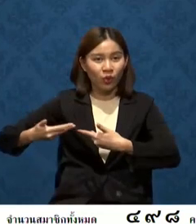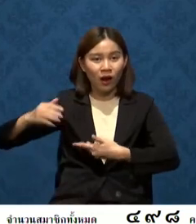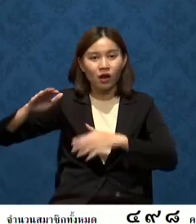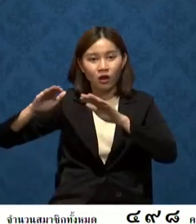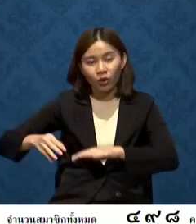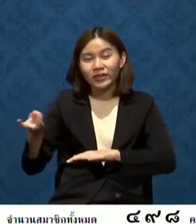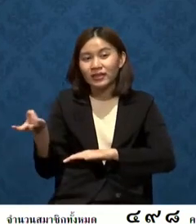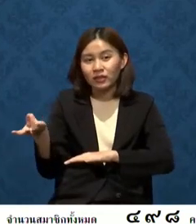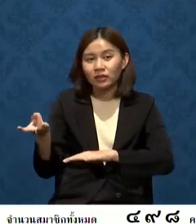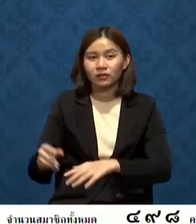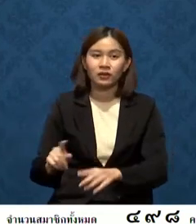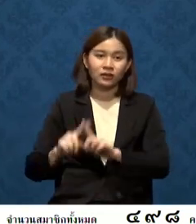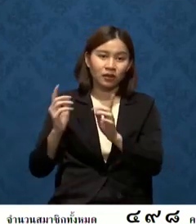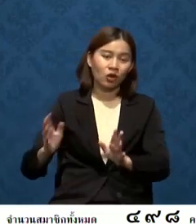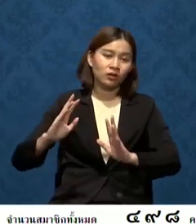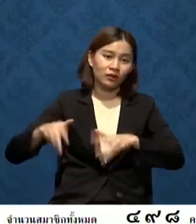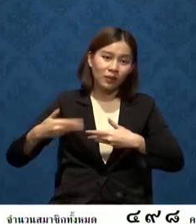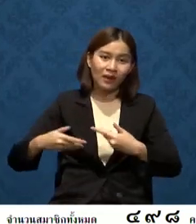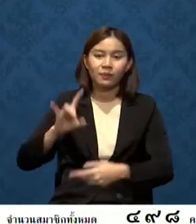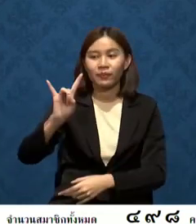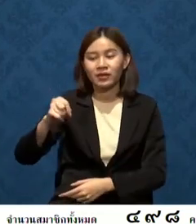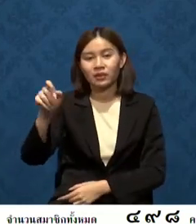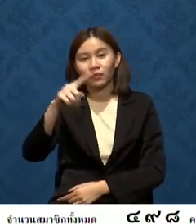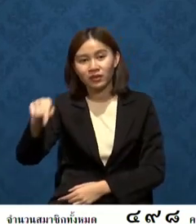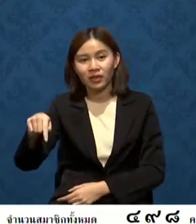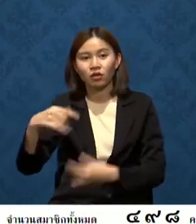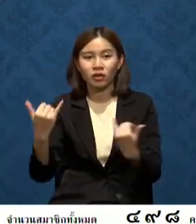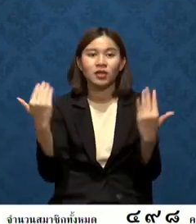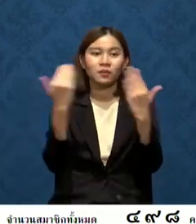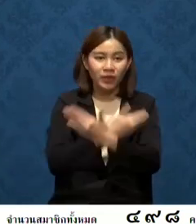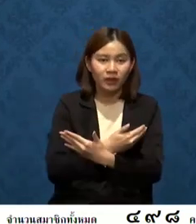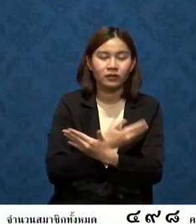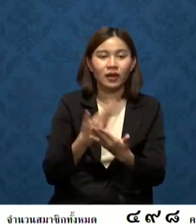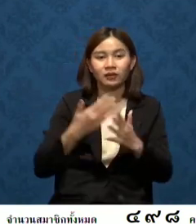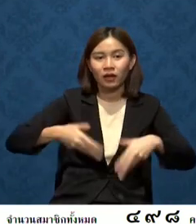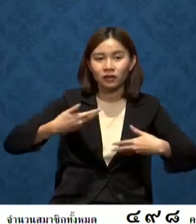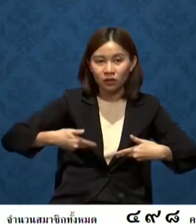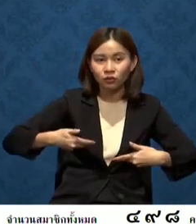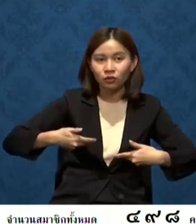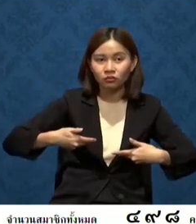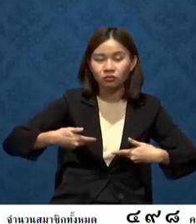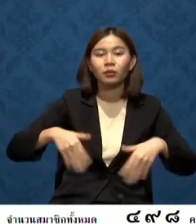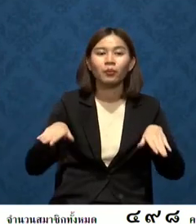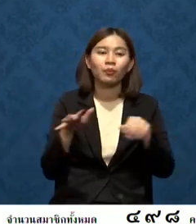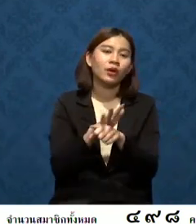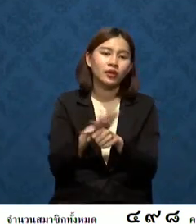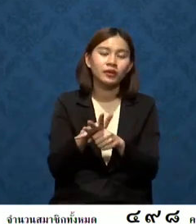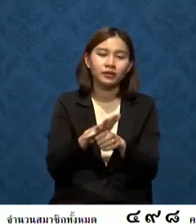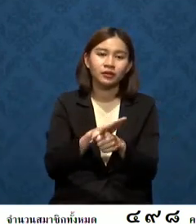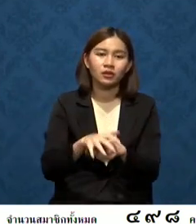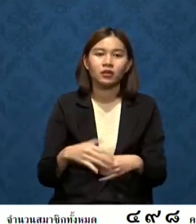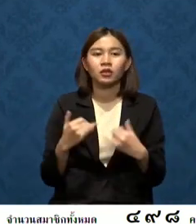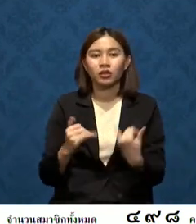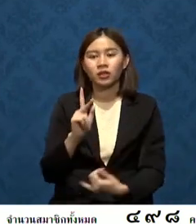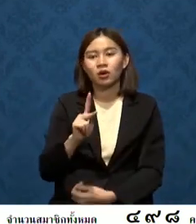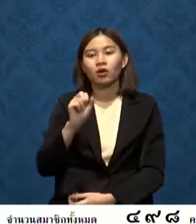จากเคยได้กำไร 80%กลับมาได้กำไรแค่จะเสมอตัวคราวนี้กองทุน